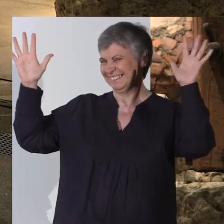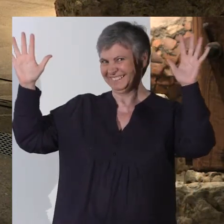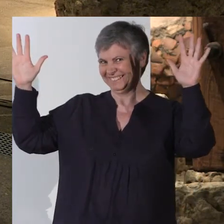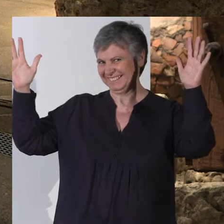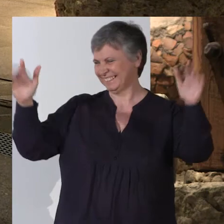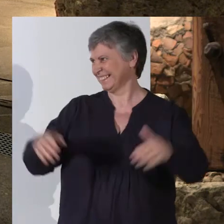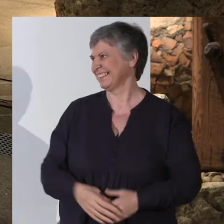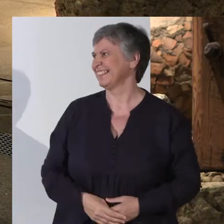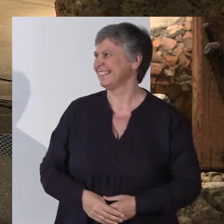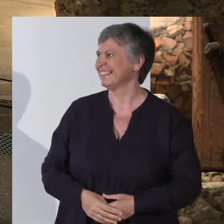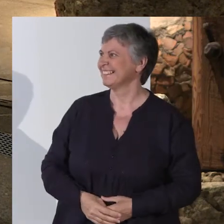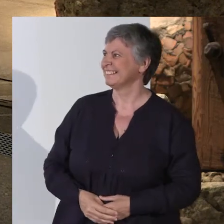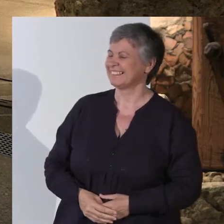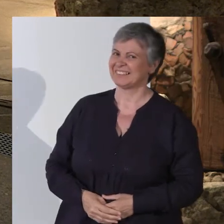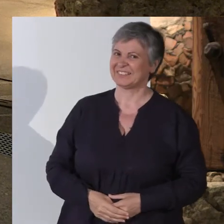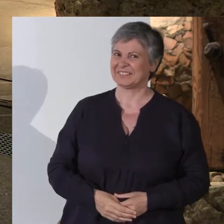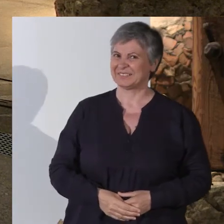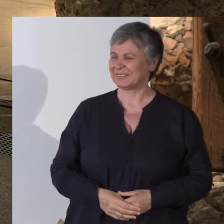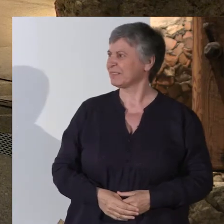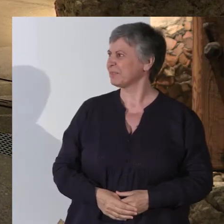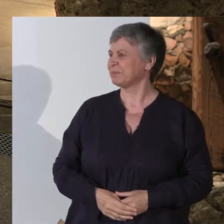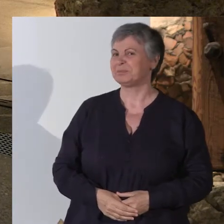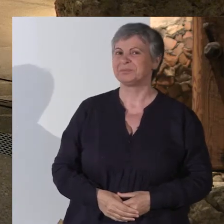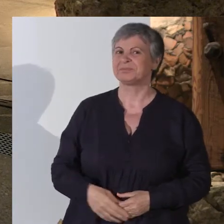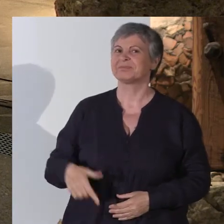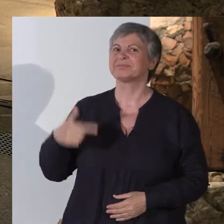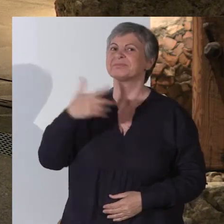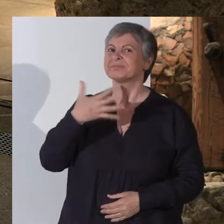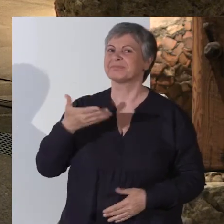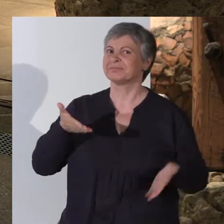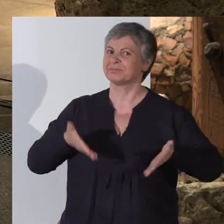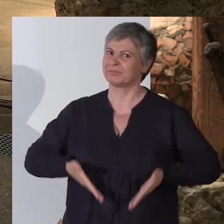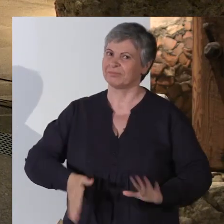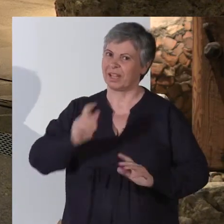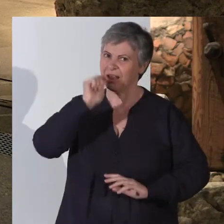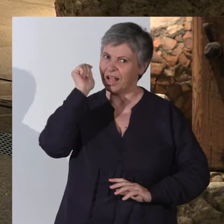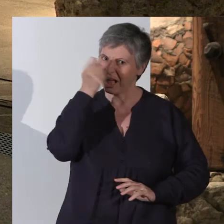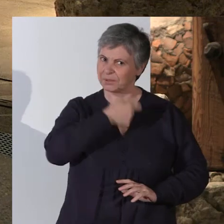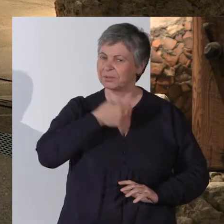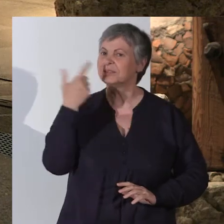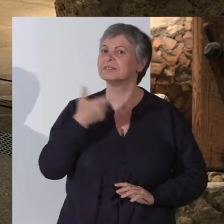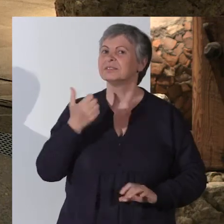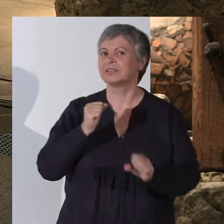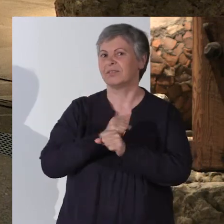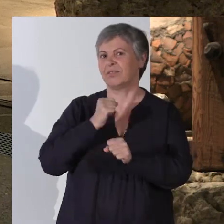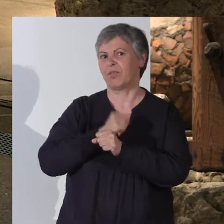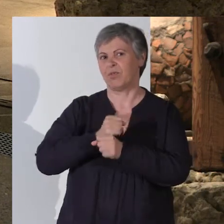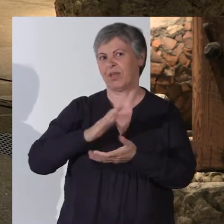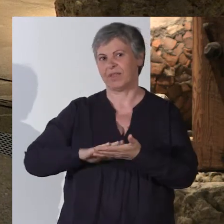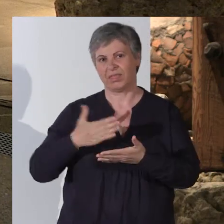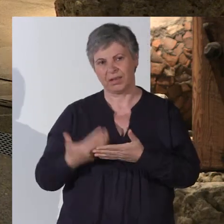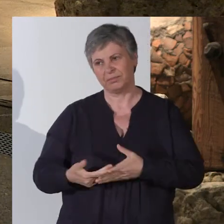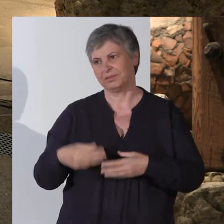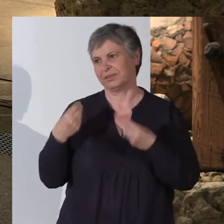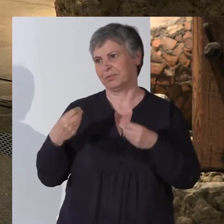ή αλλιώς έτσι η οποία είναι από τη σπάρτη είναι διερμηνέας ελληνικής νοηματικής γλώσσας και πάρα πολύ καλή στη